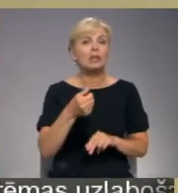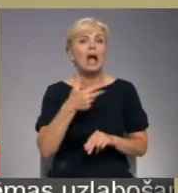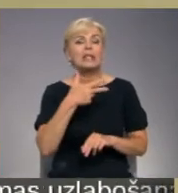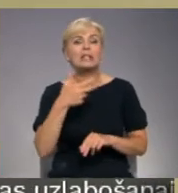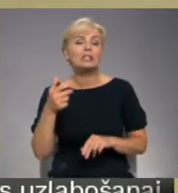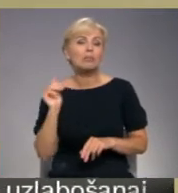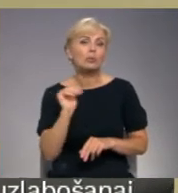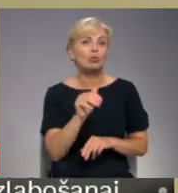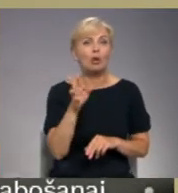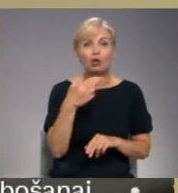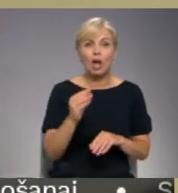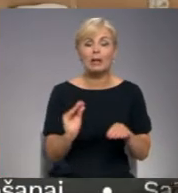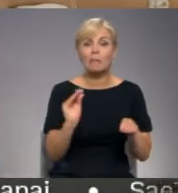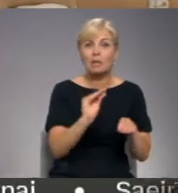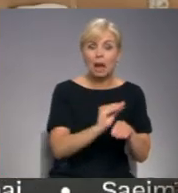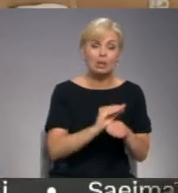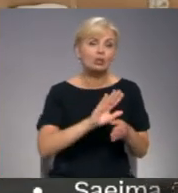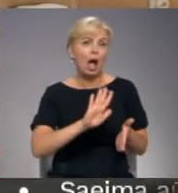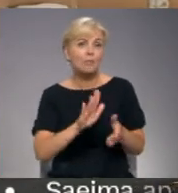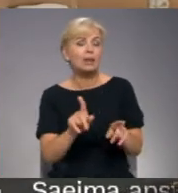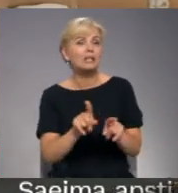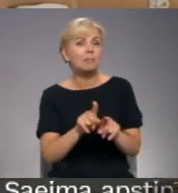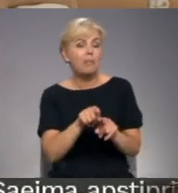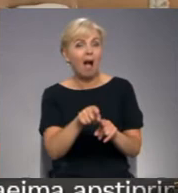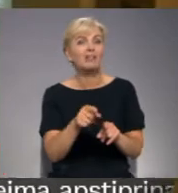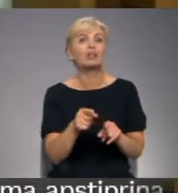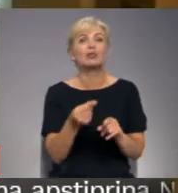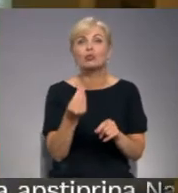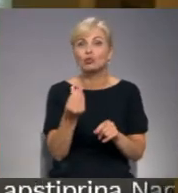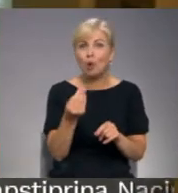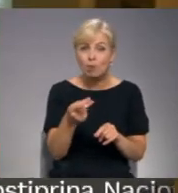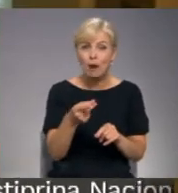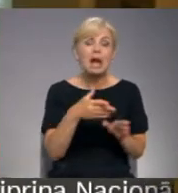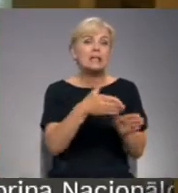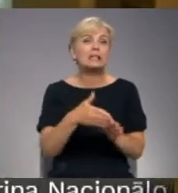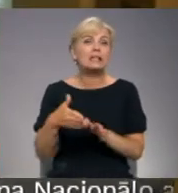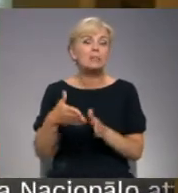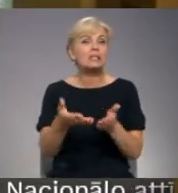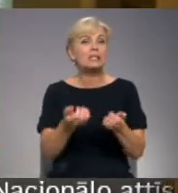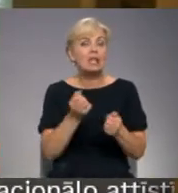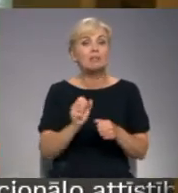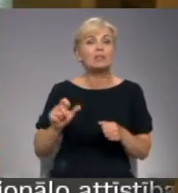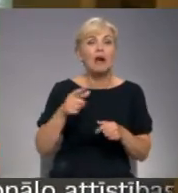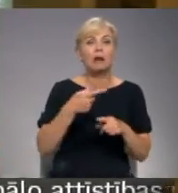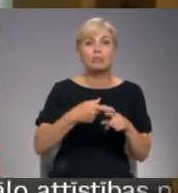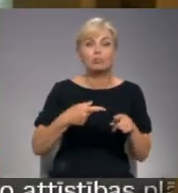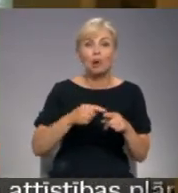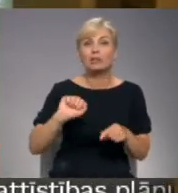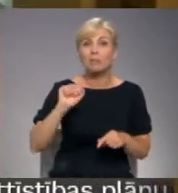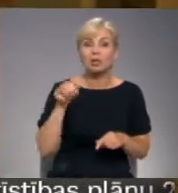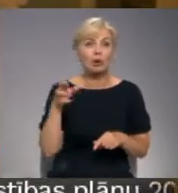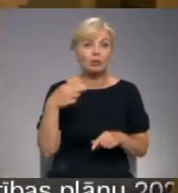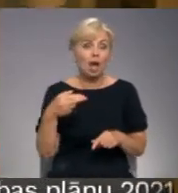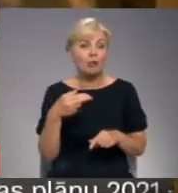tūkstošus eiro, par piemaksām arī apmēram tikpat lielu summu. Turklāt slimnīcas saņēmušas vairāk nekā 1,5 miljonu eiro